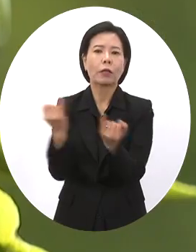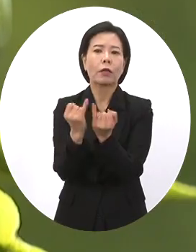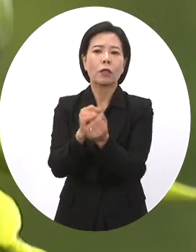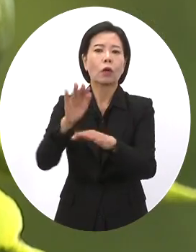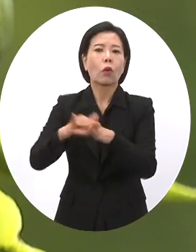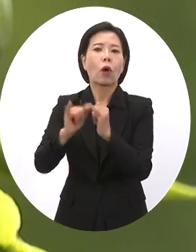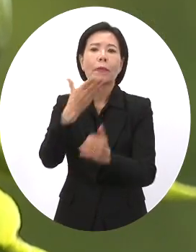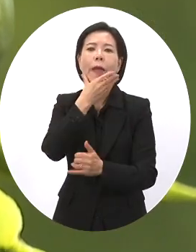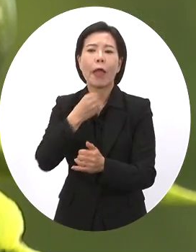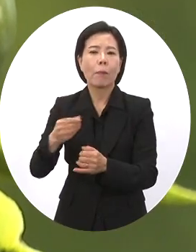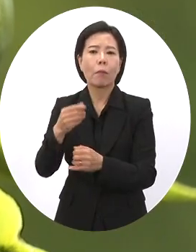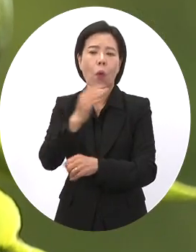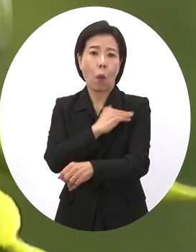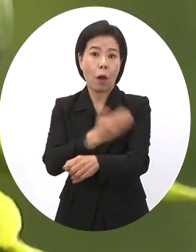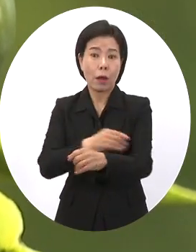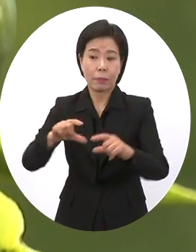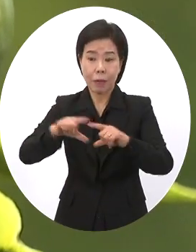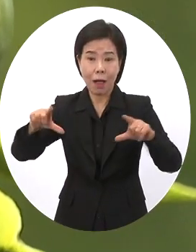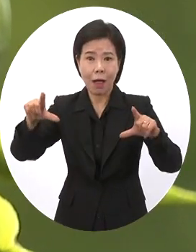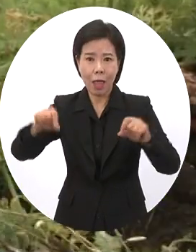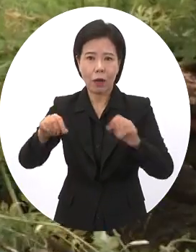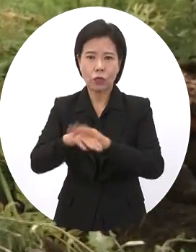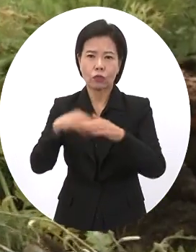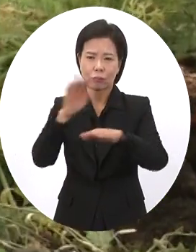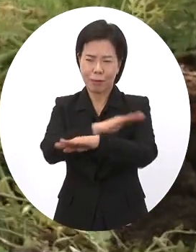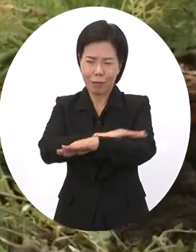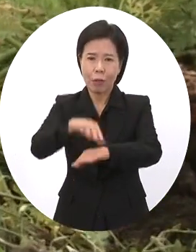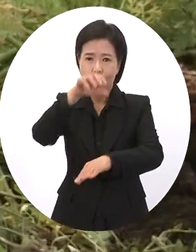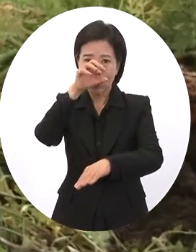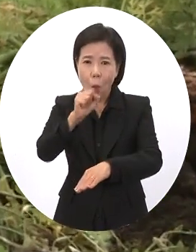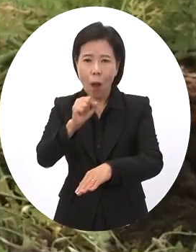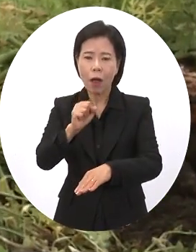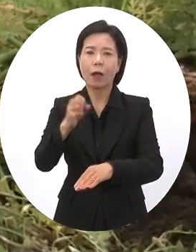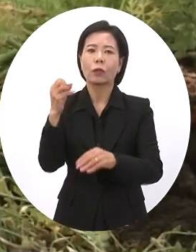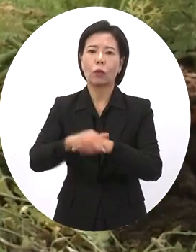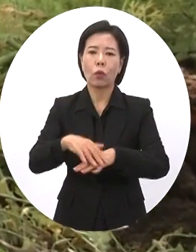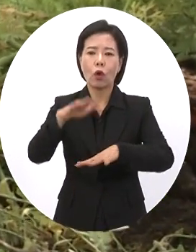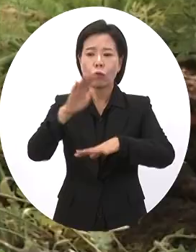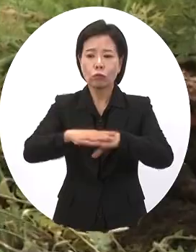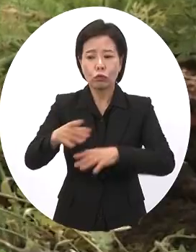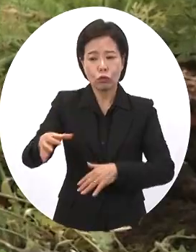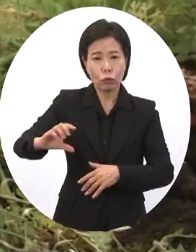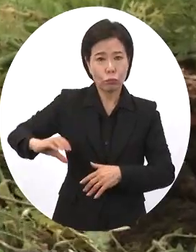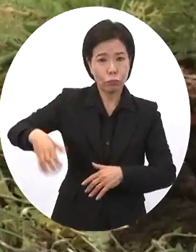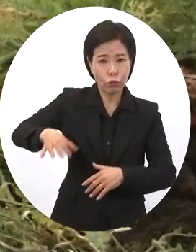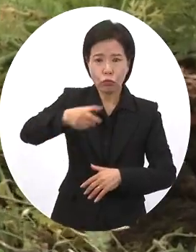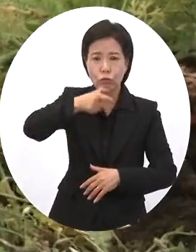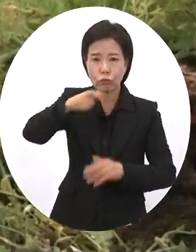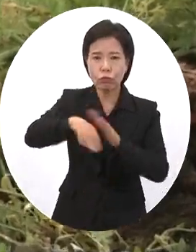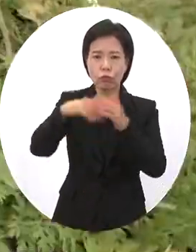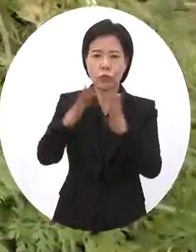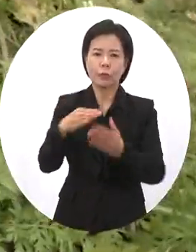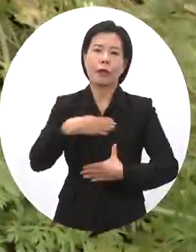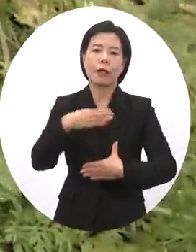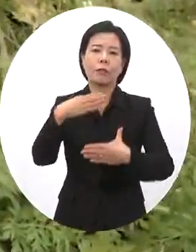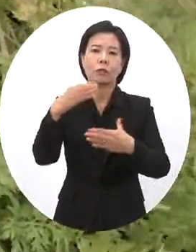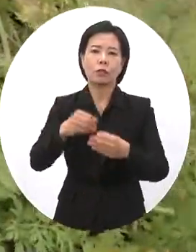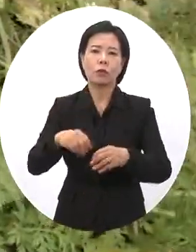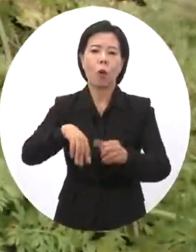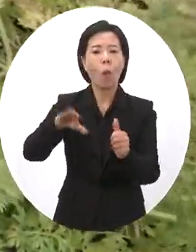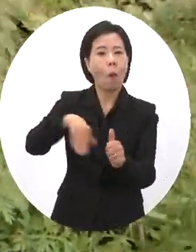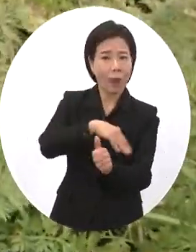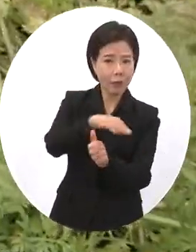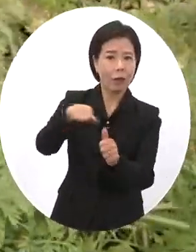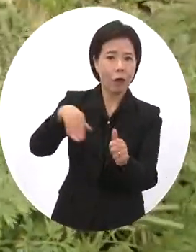농민수당과 여성농업인 행복이용권 등으로 농업인 삶의 질을 향상하고 농업용수 통합 광역화 사업 등으로 안정적